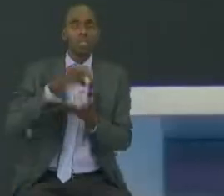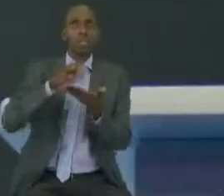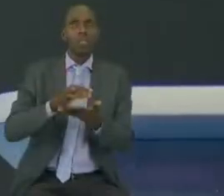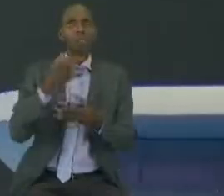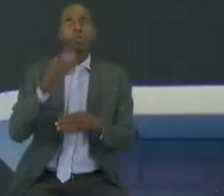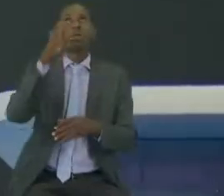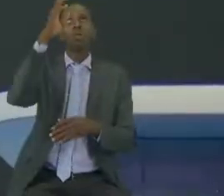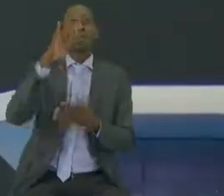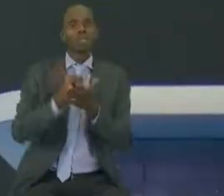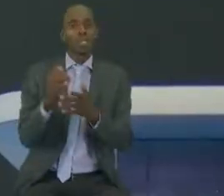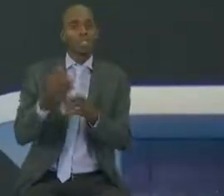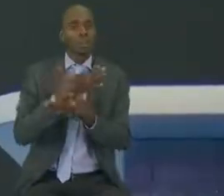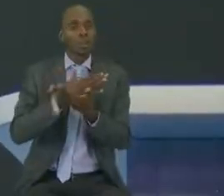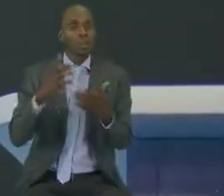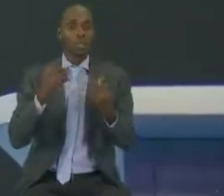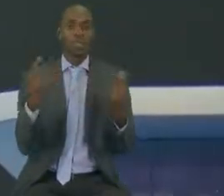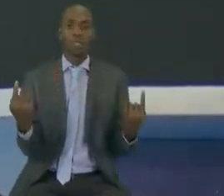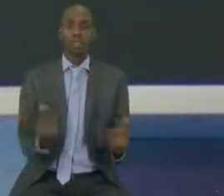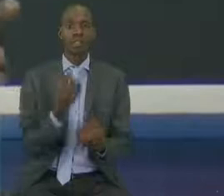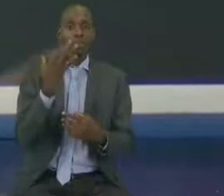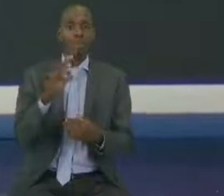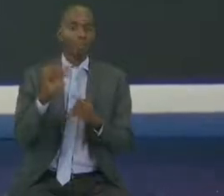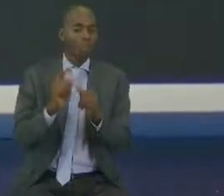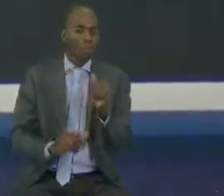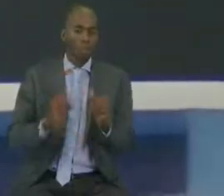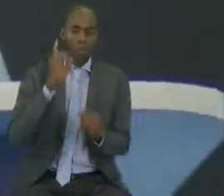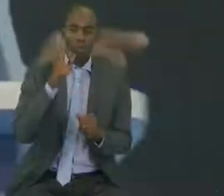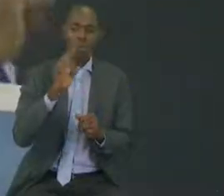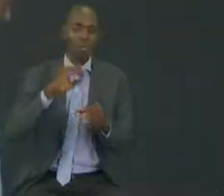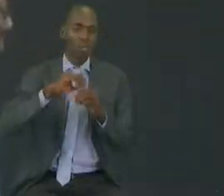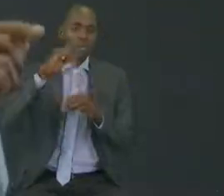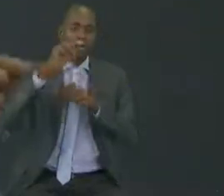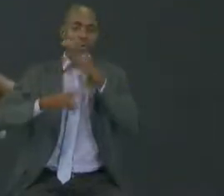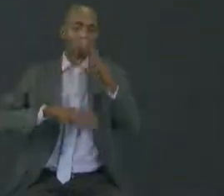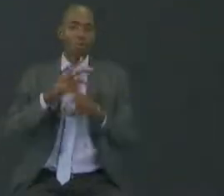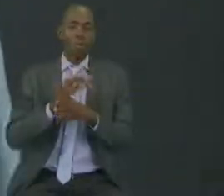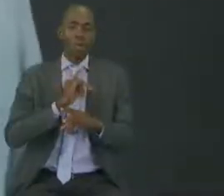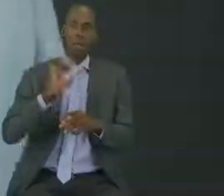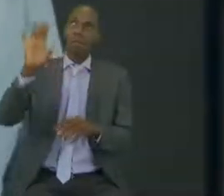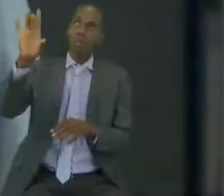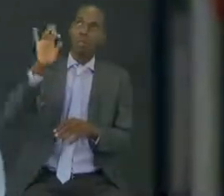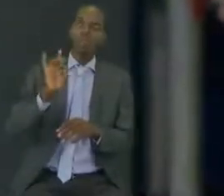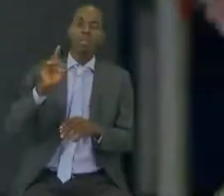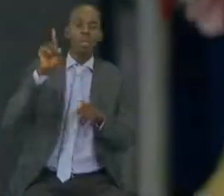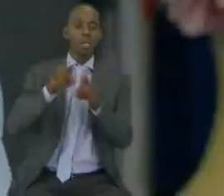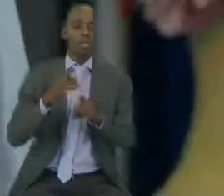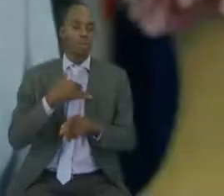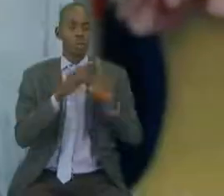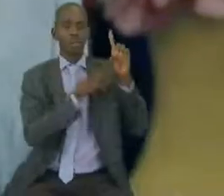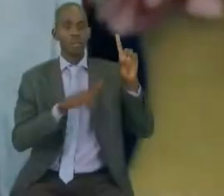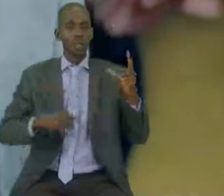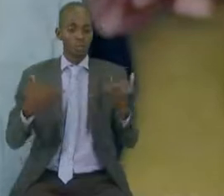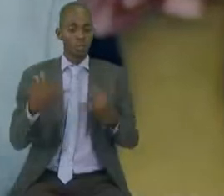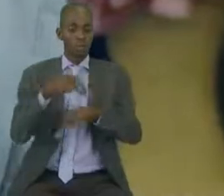qui ôte les péchés du monde, de tout le monde. Je fais de lui mon Seigneur ce